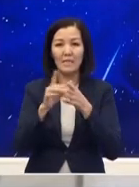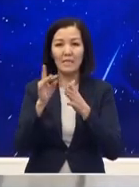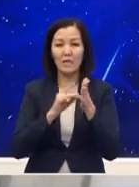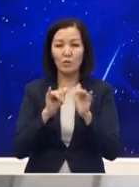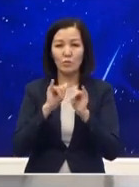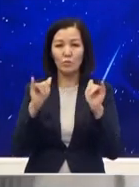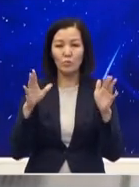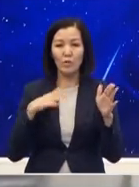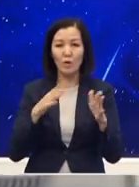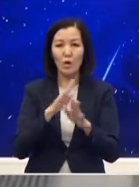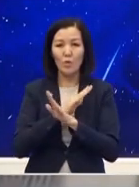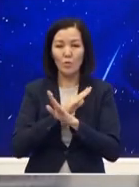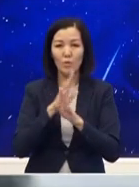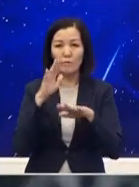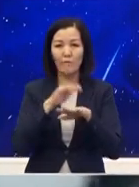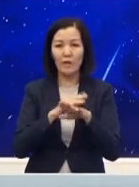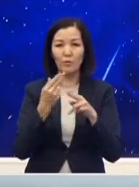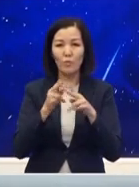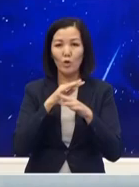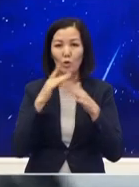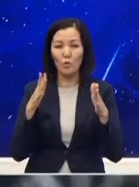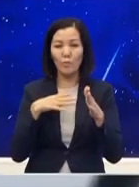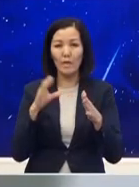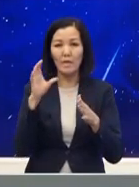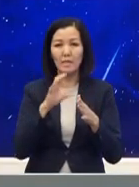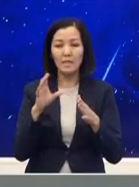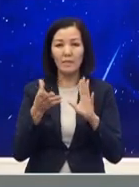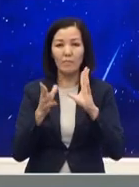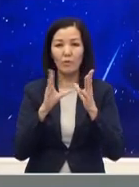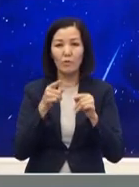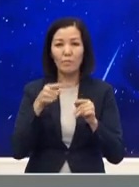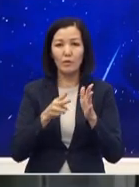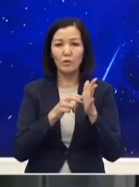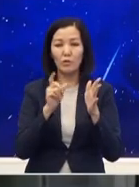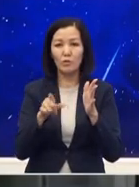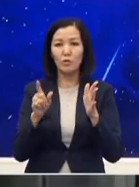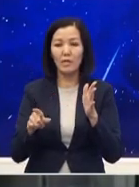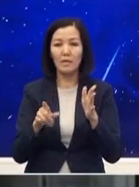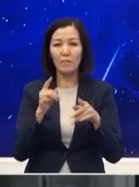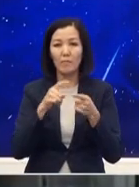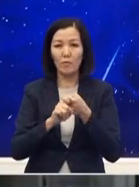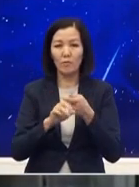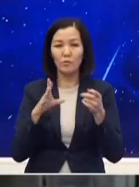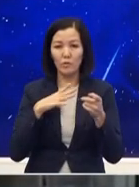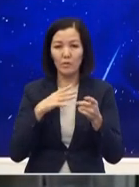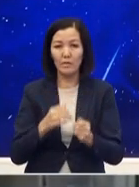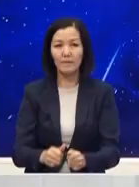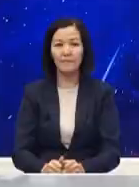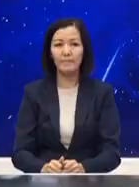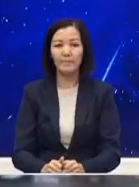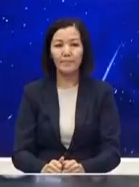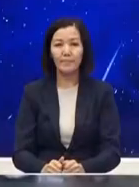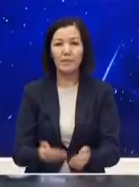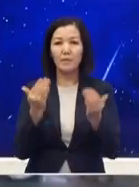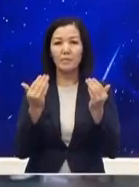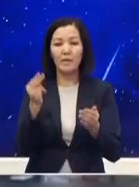көбейген. Өлім-жітім деректері де аз емес. Мәселен, сейсенбі күні ел бойынша 1700-ден асам адам діндеттің құрбаны болған.